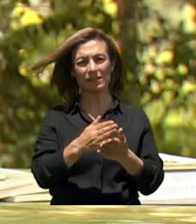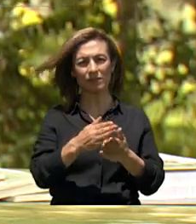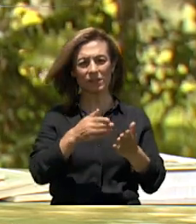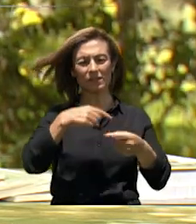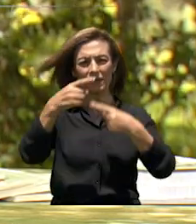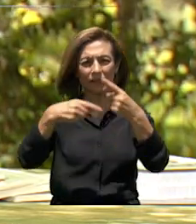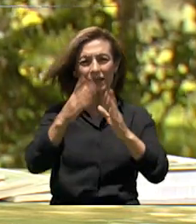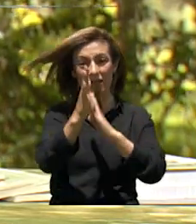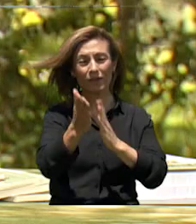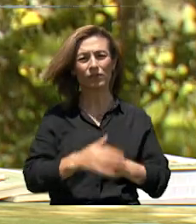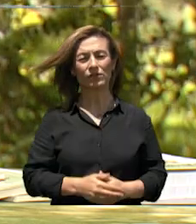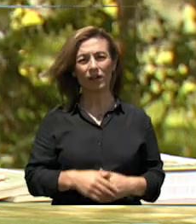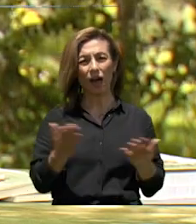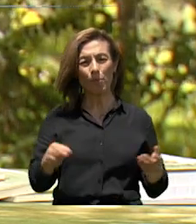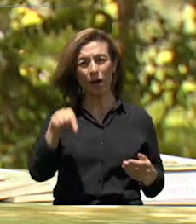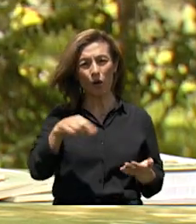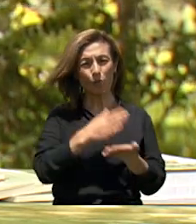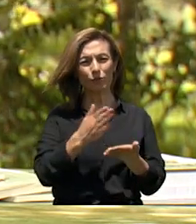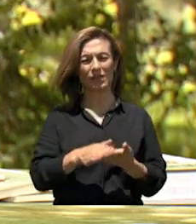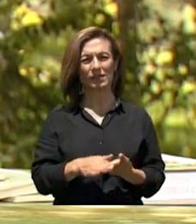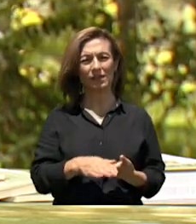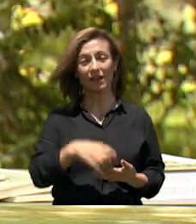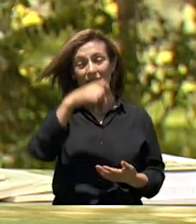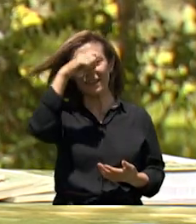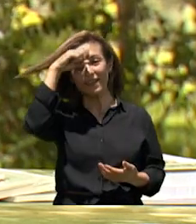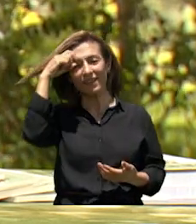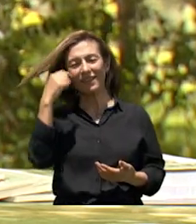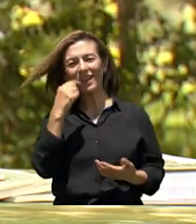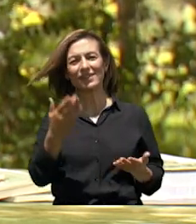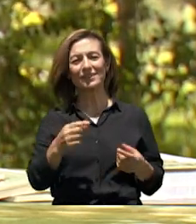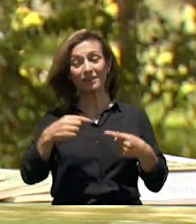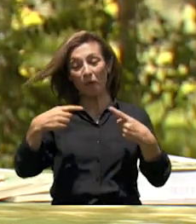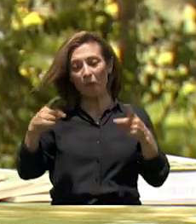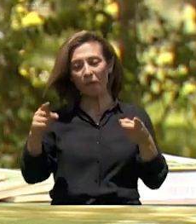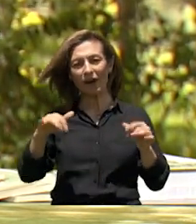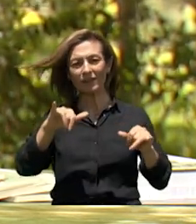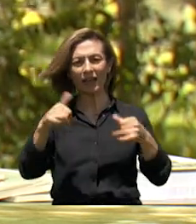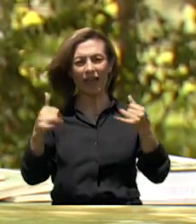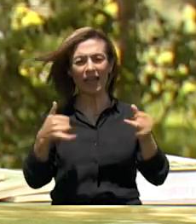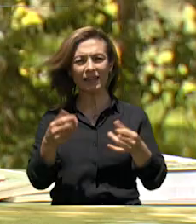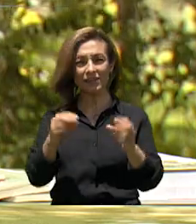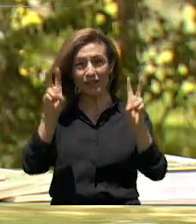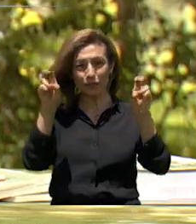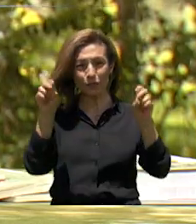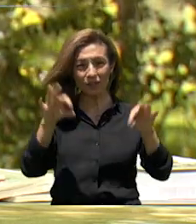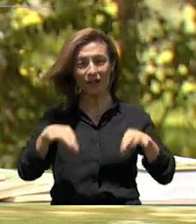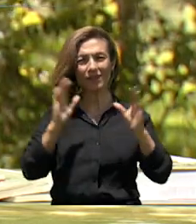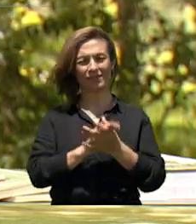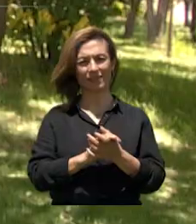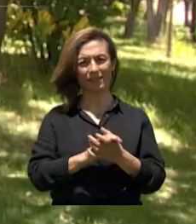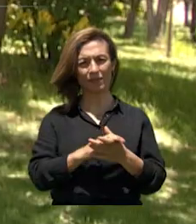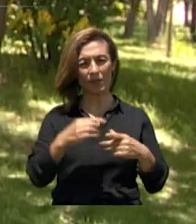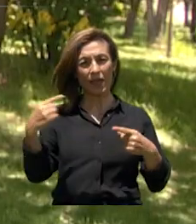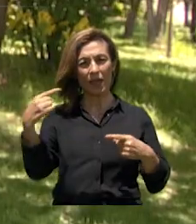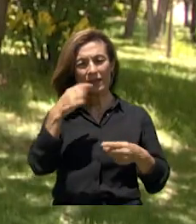yayında olacak ama bu dersler yaz tadında ve çok farklı eğlenceli içeriklerle Hazırlandı